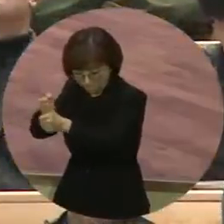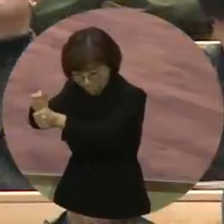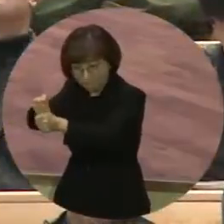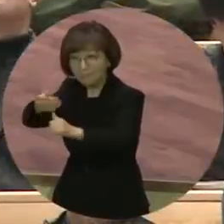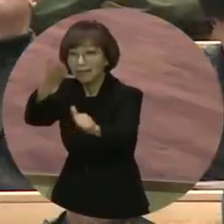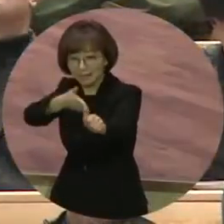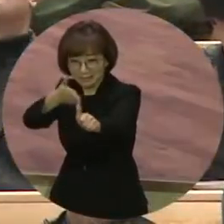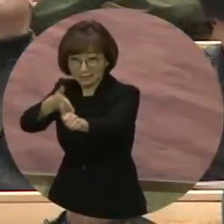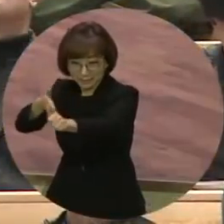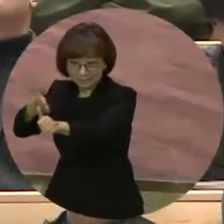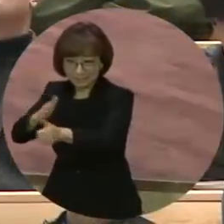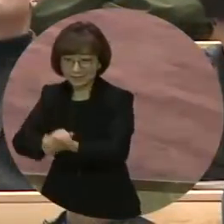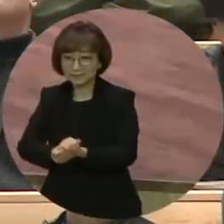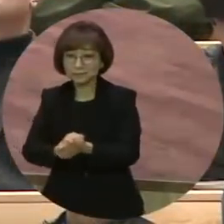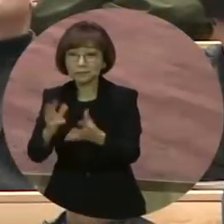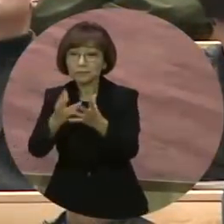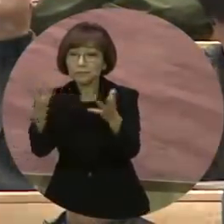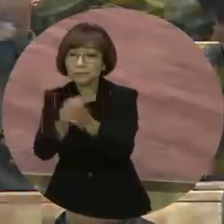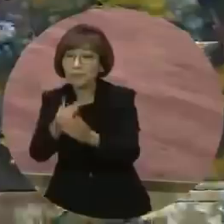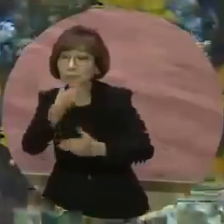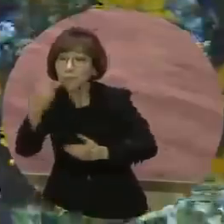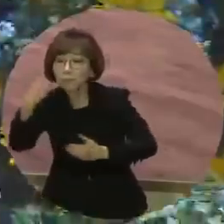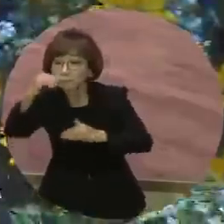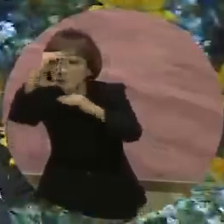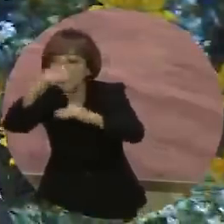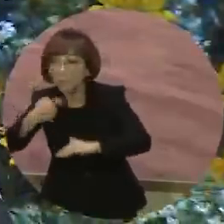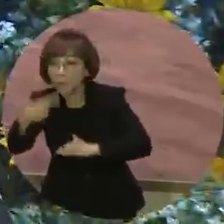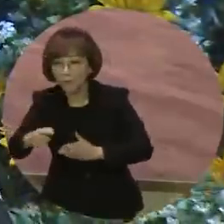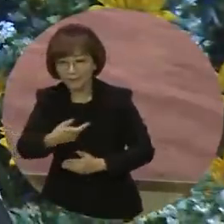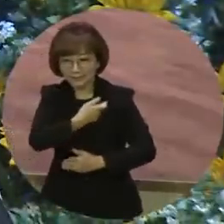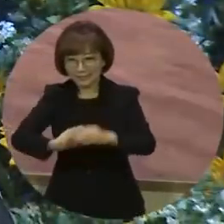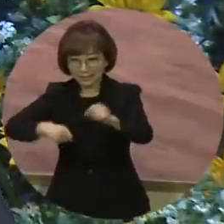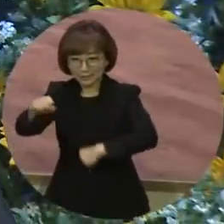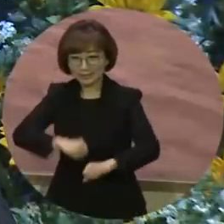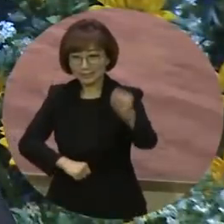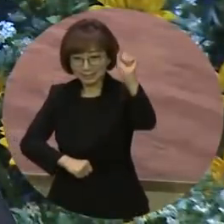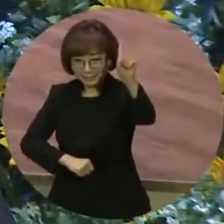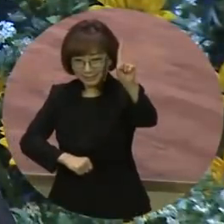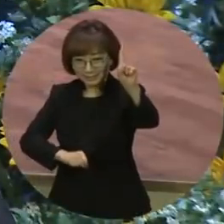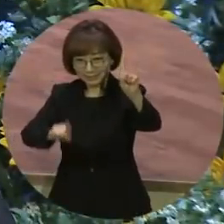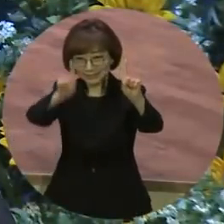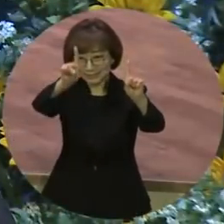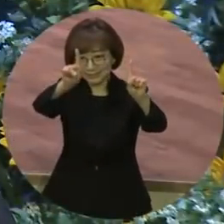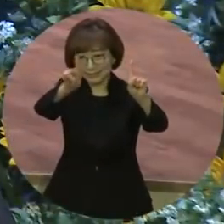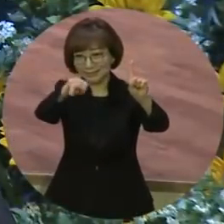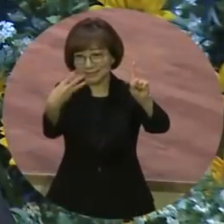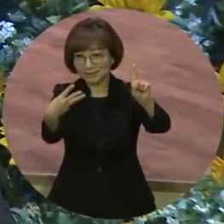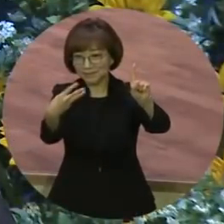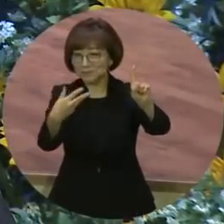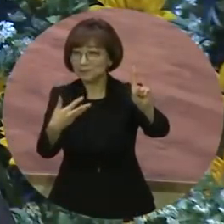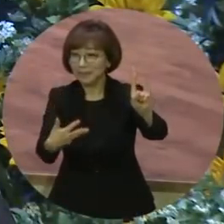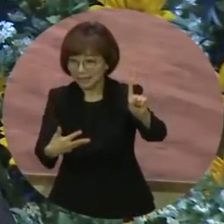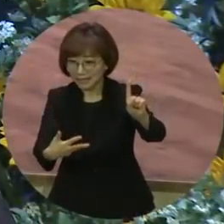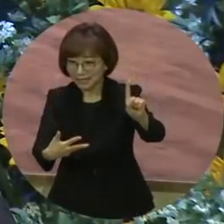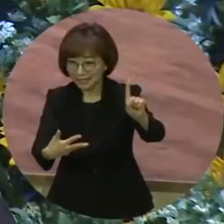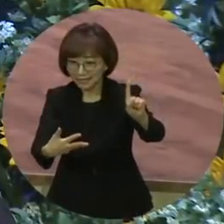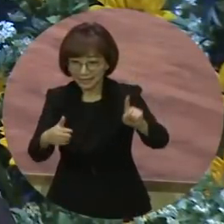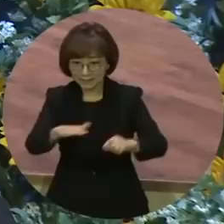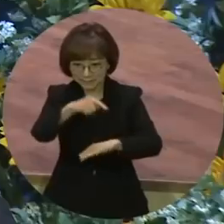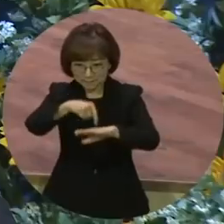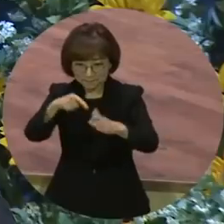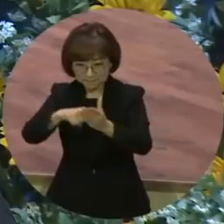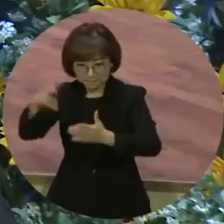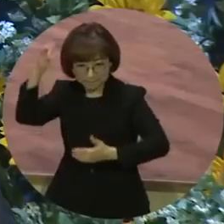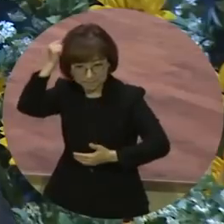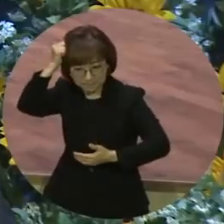뭐냐? 사도행전 1장 1절, 1장 3절, 1장 8절. 오직 여러분 가슴 속에